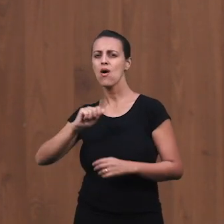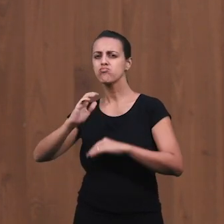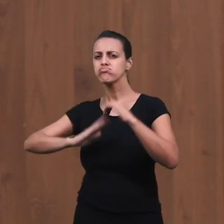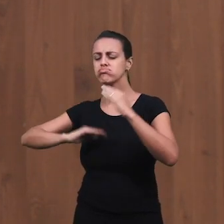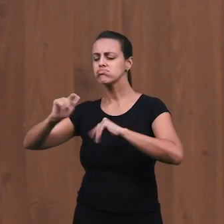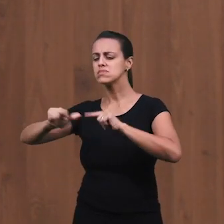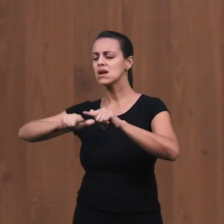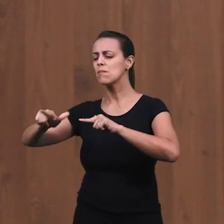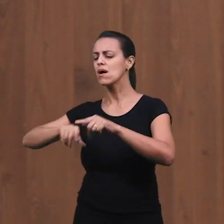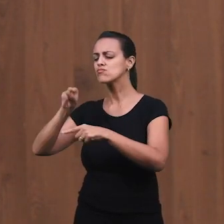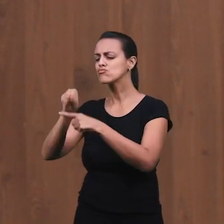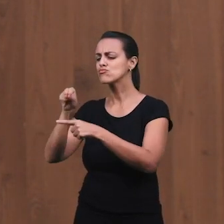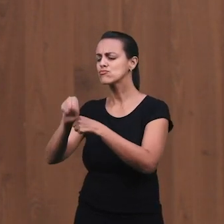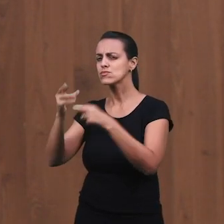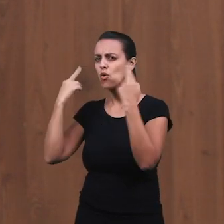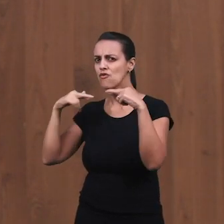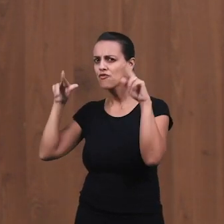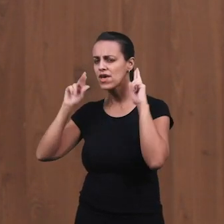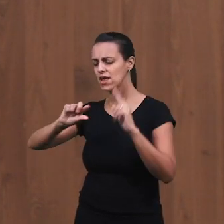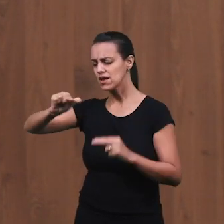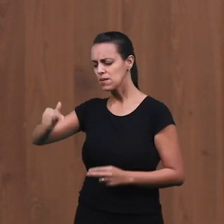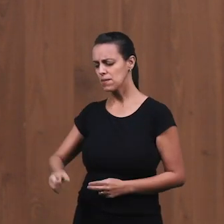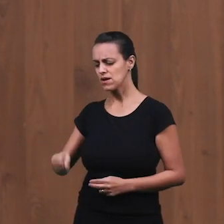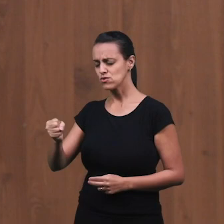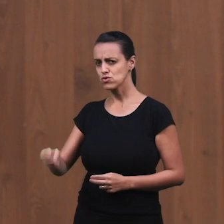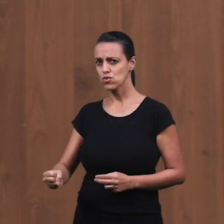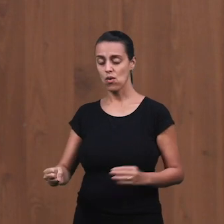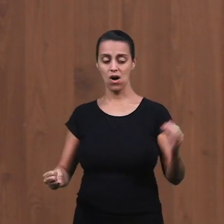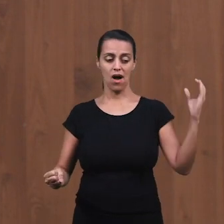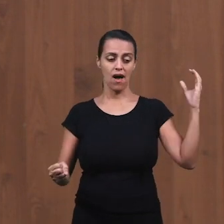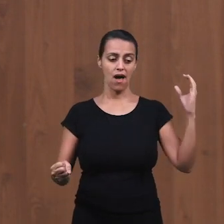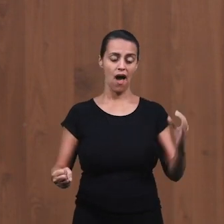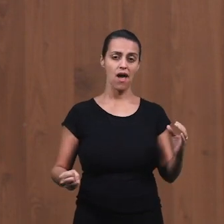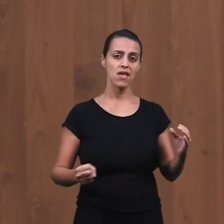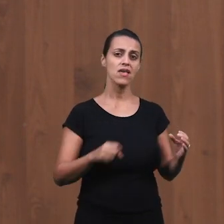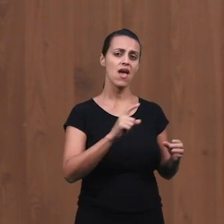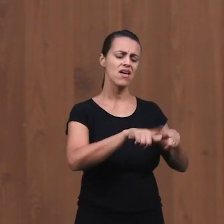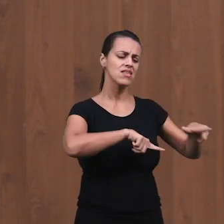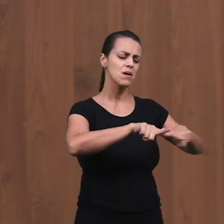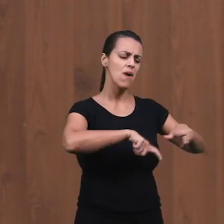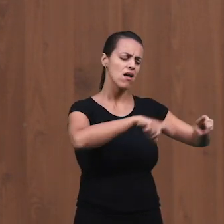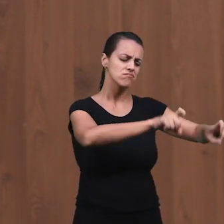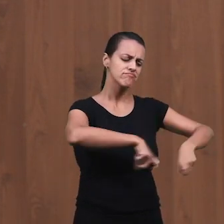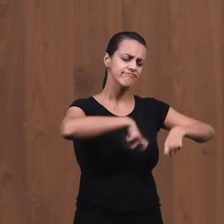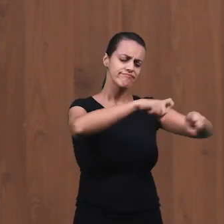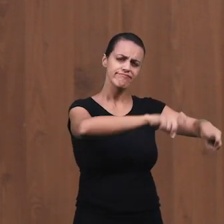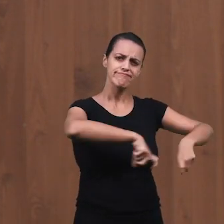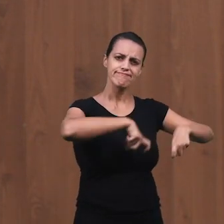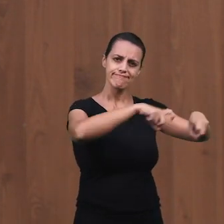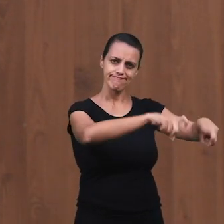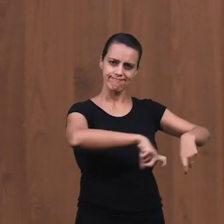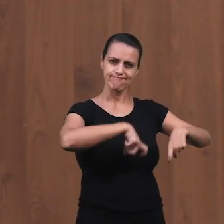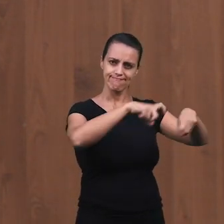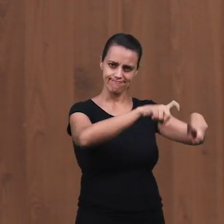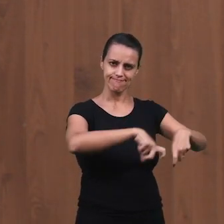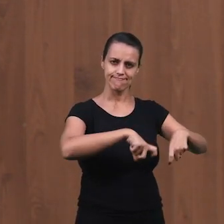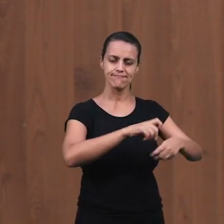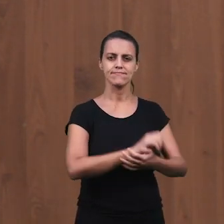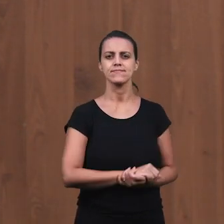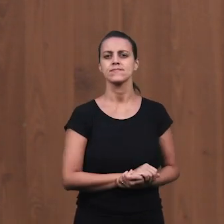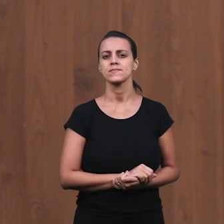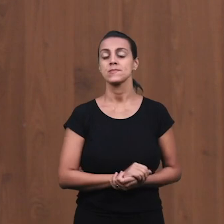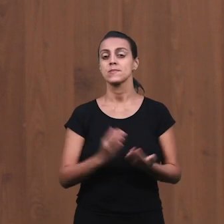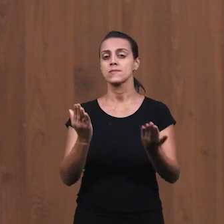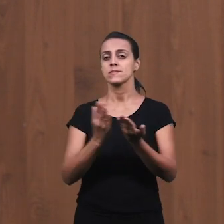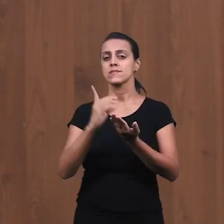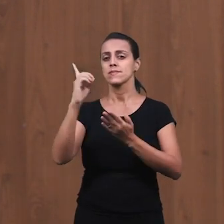était un berger. Et Caïn, il était agriculteur. La